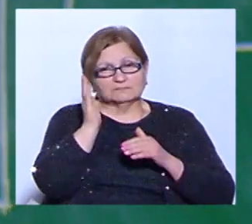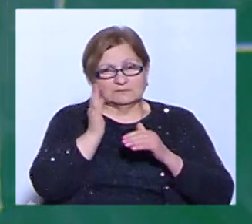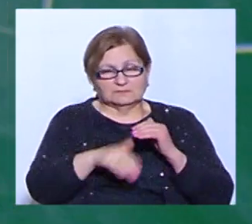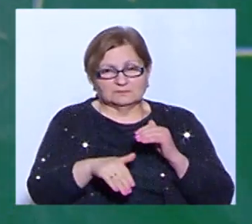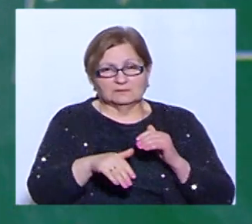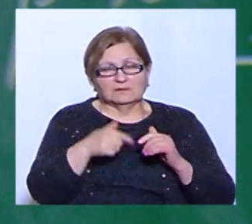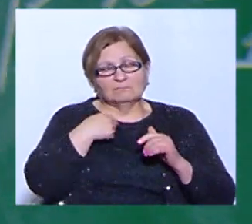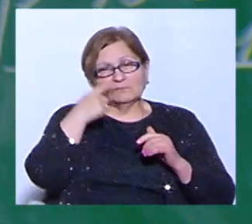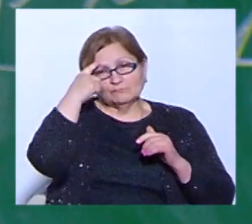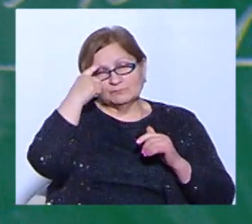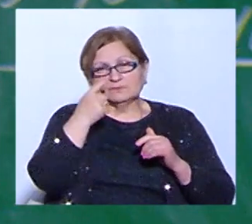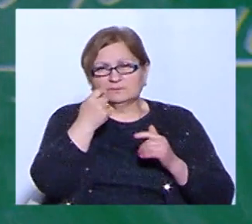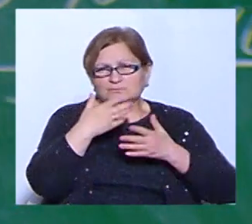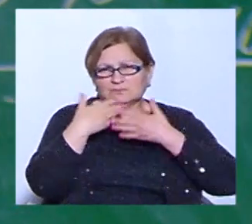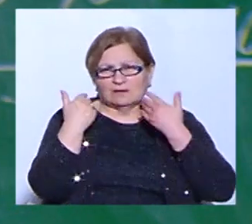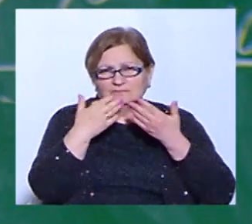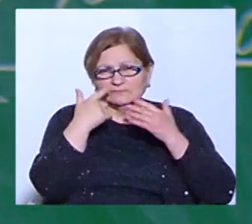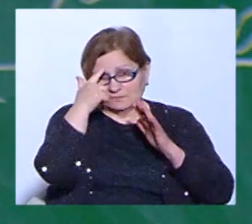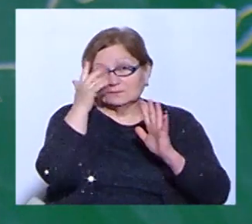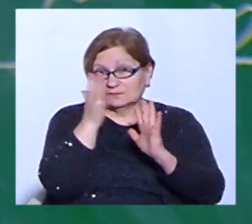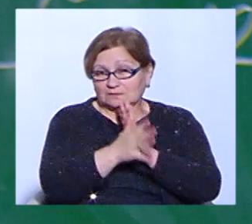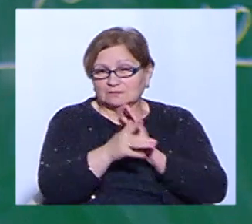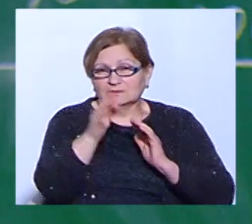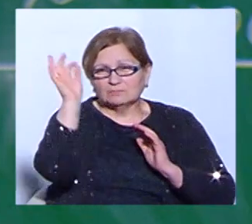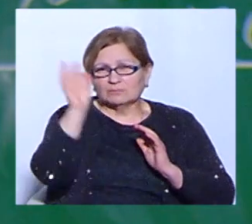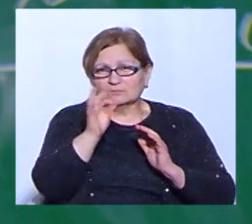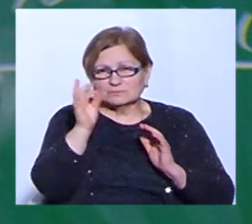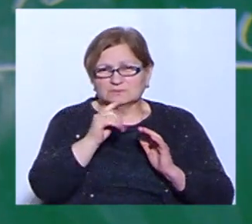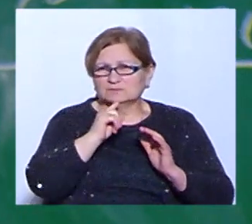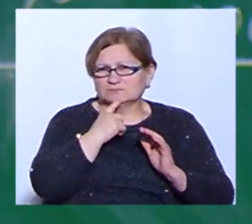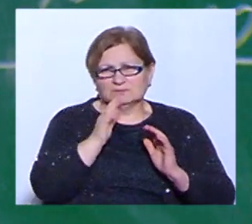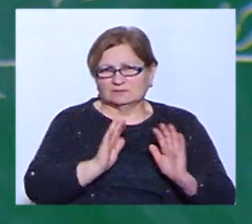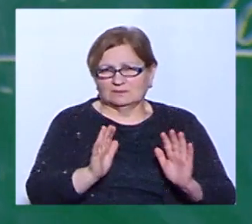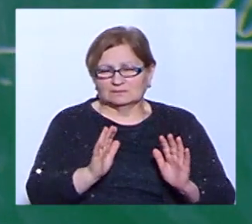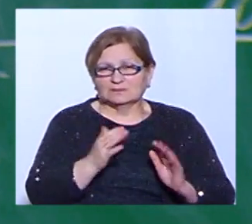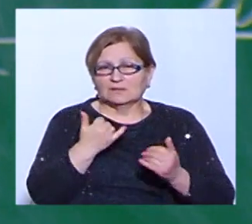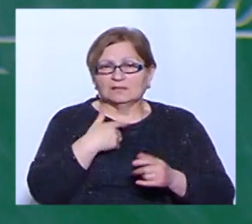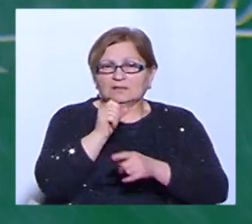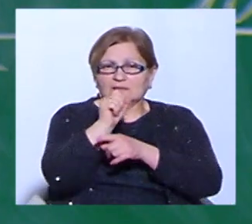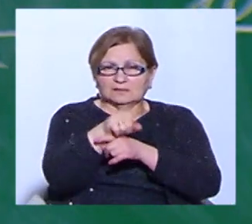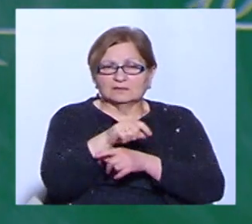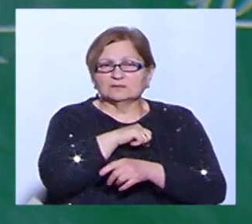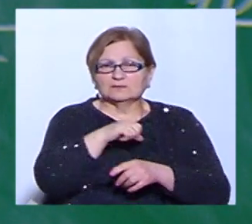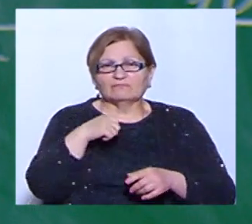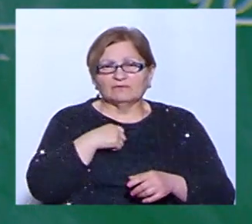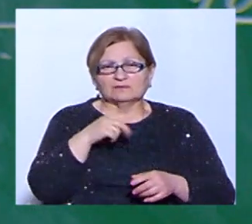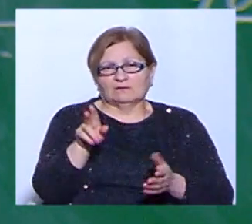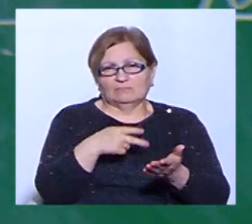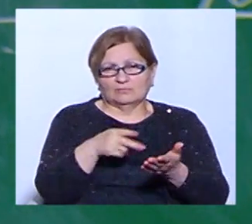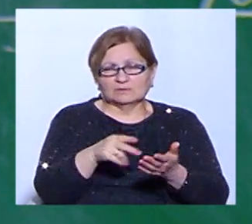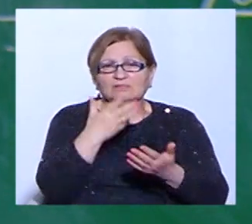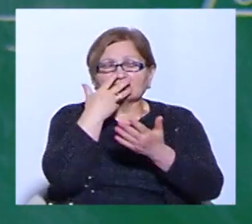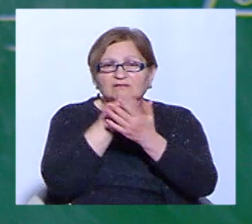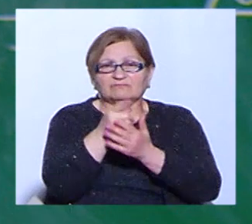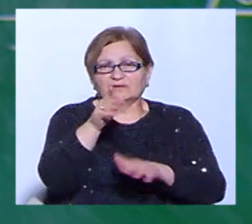ძალიან მარტივად გაიგეთ და არ გაგიჭირდათ პროცენტის გაგება. ანუ დავალებათ, გეკნებათ, გამოიანგარიშეთ თქვენი